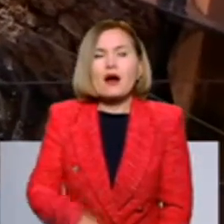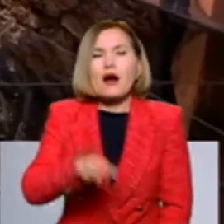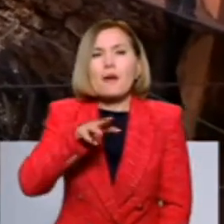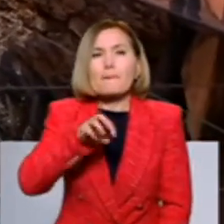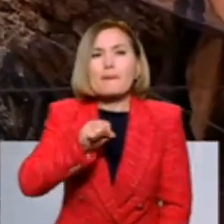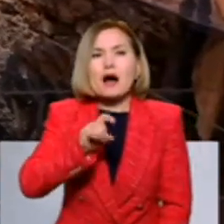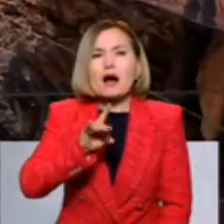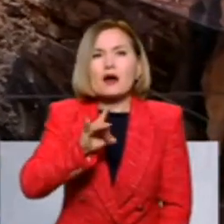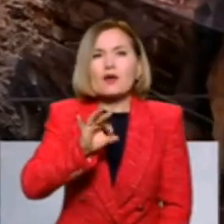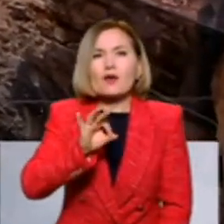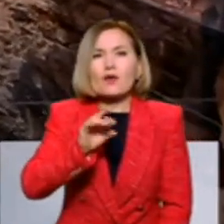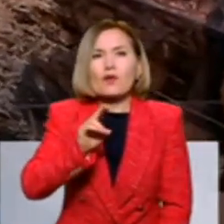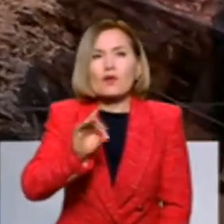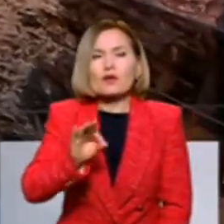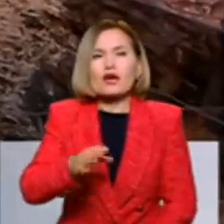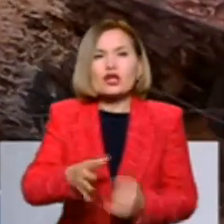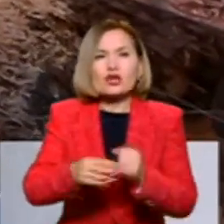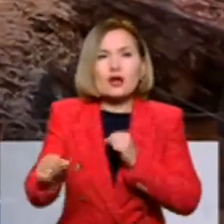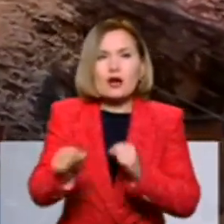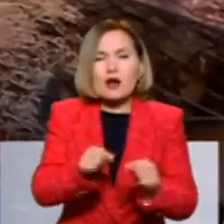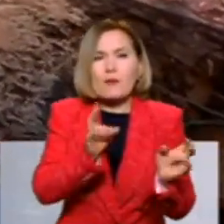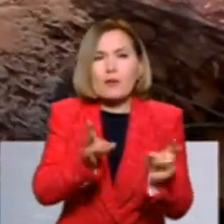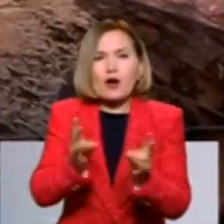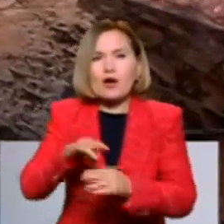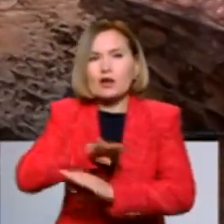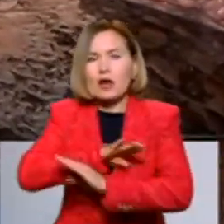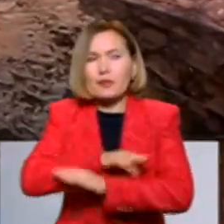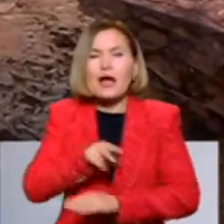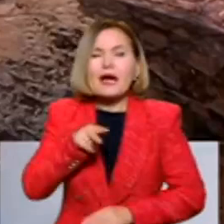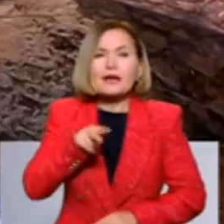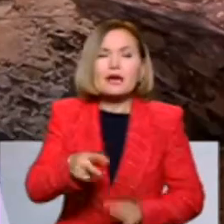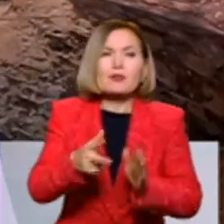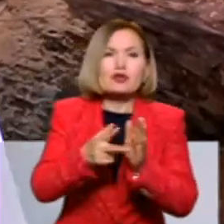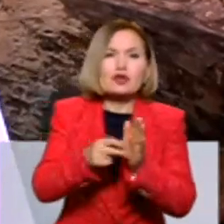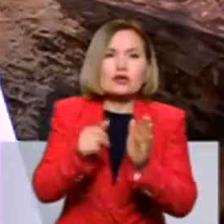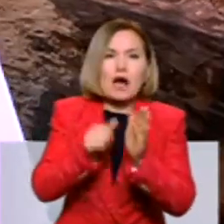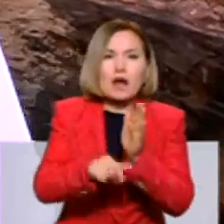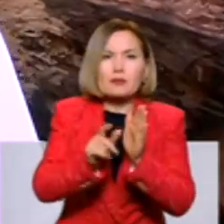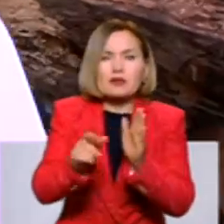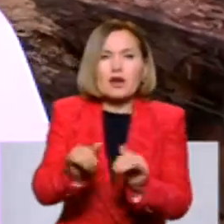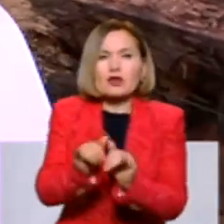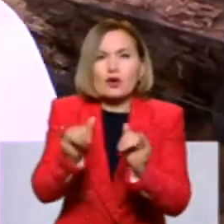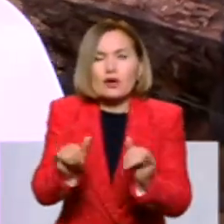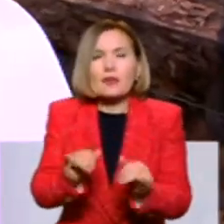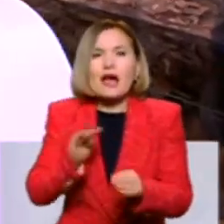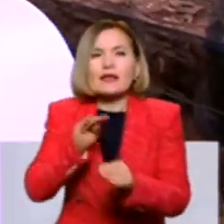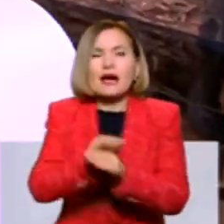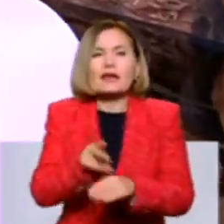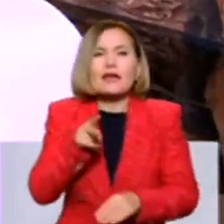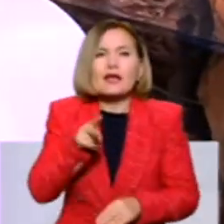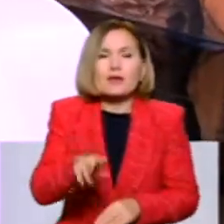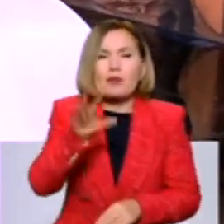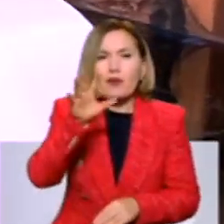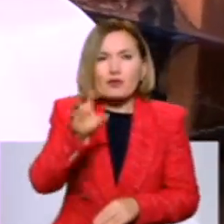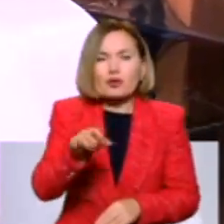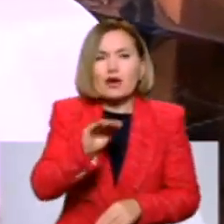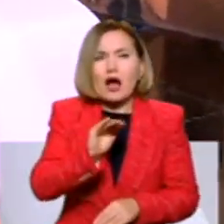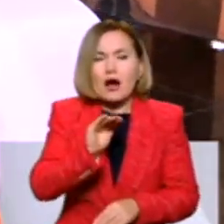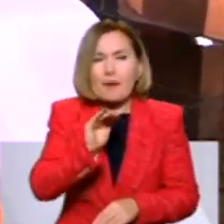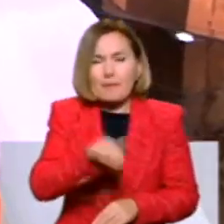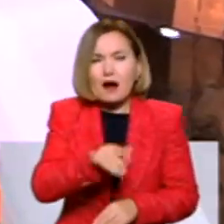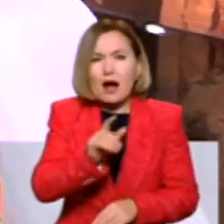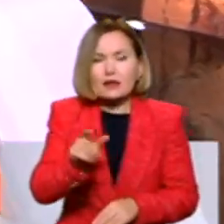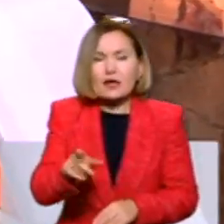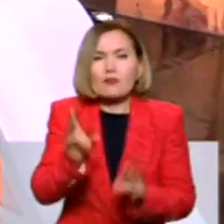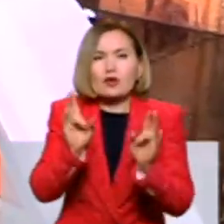Ya Marokko'da жер сілкінісінен қаза тапқандар саны 2860-тан асып кетті. Тағы 2,5 мыңдай жараланған. Ал